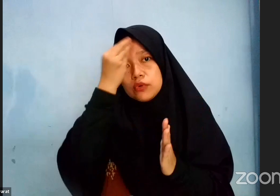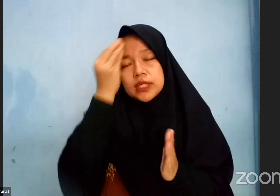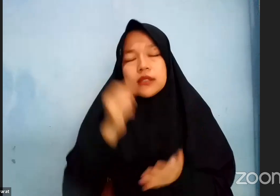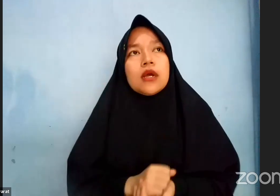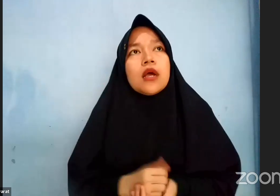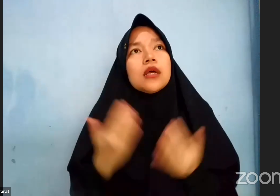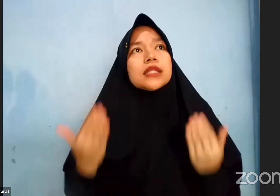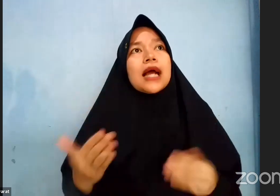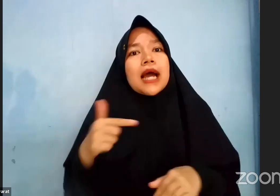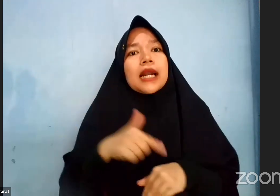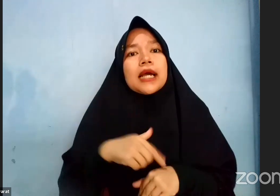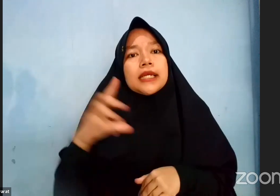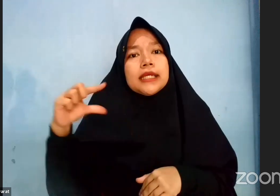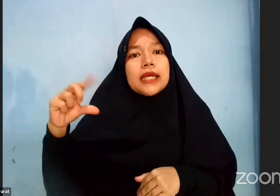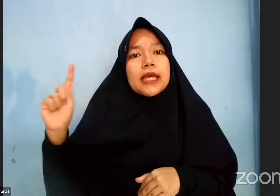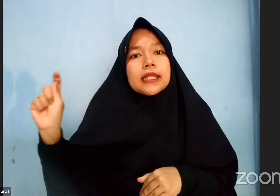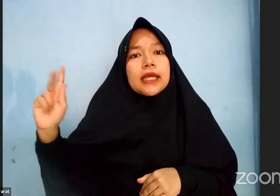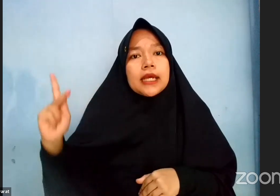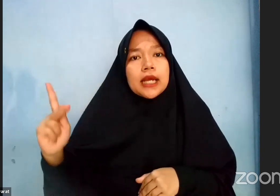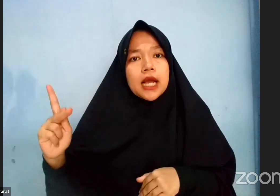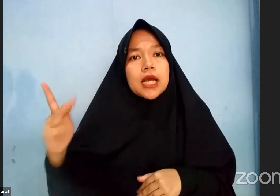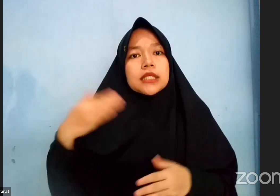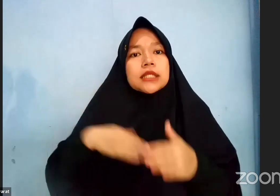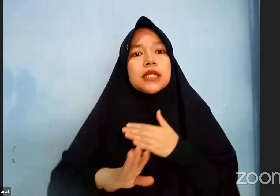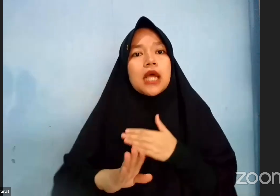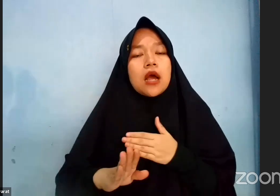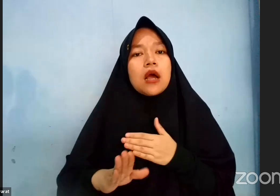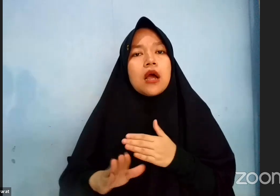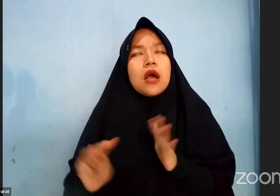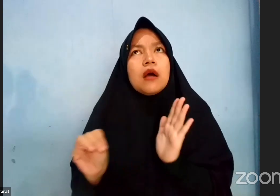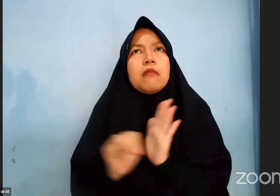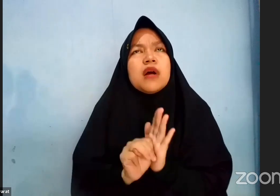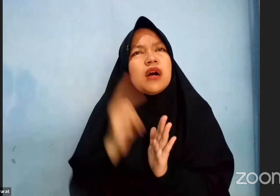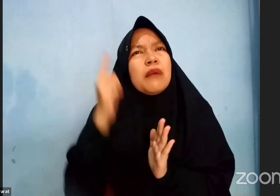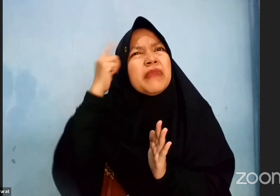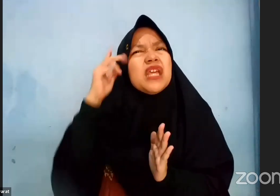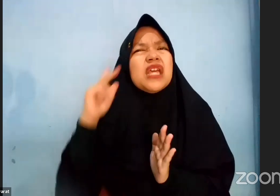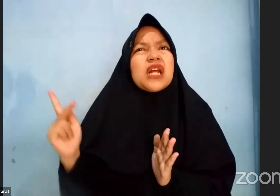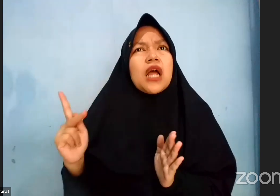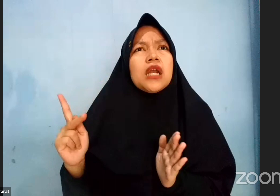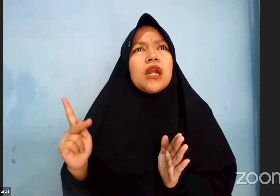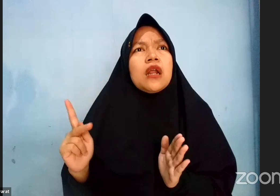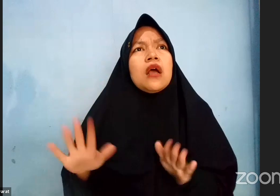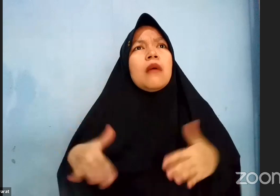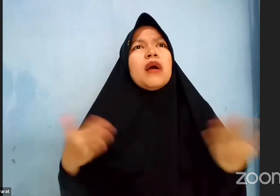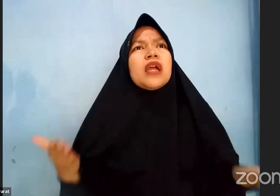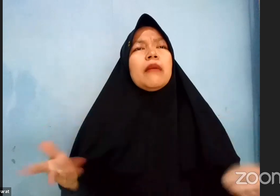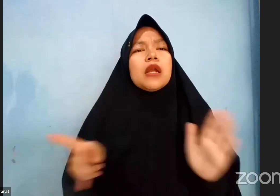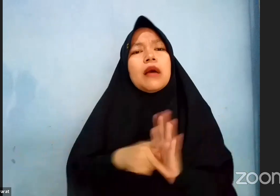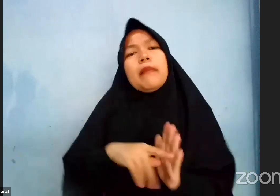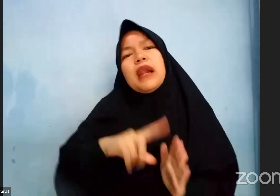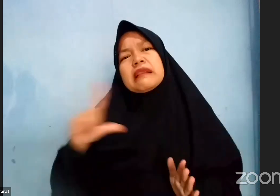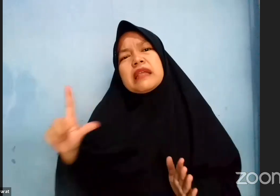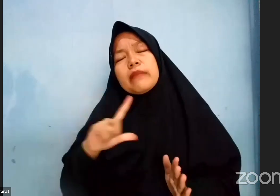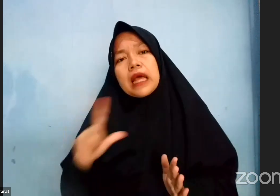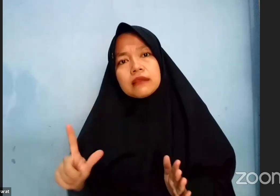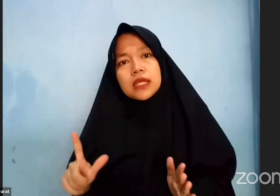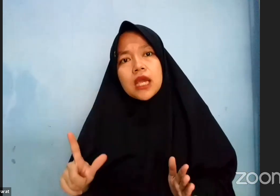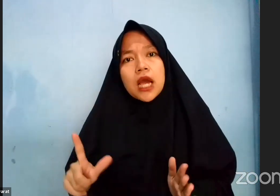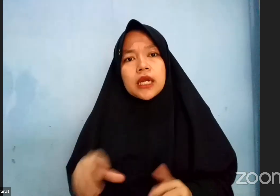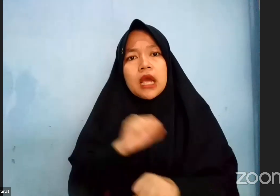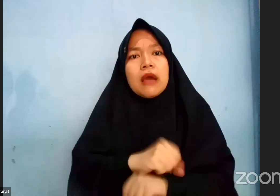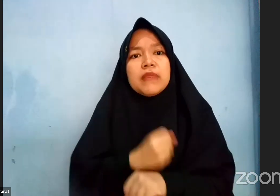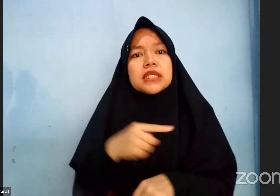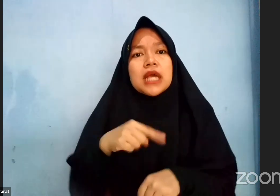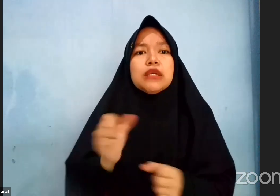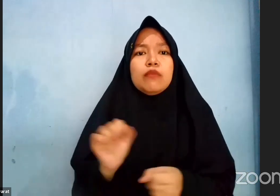eh apa pedang memikirkan Bagaimana pelatihan-pelatihan dipipi buat lebih efisien